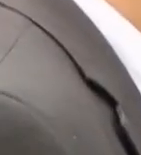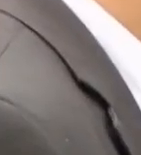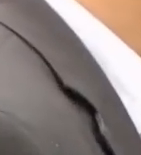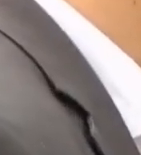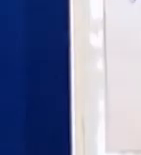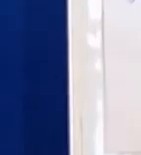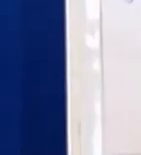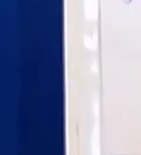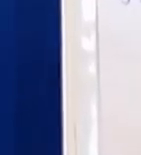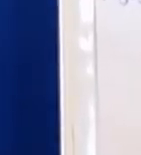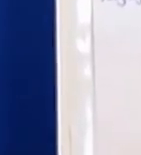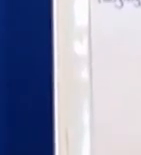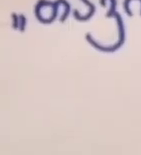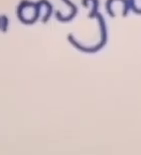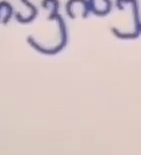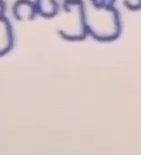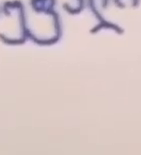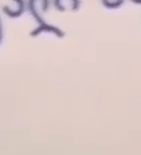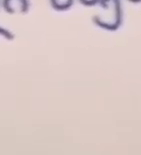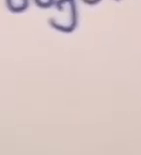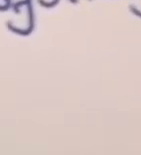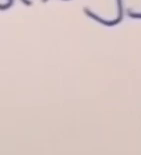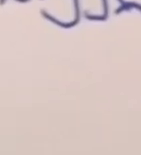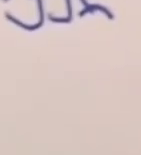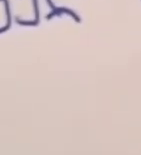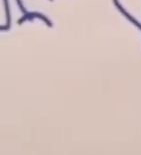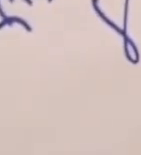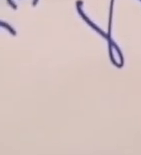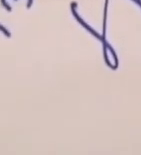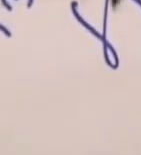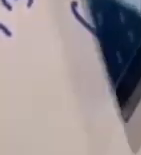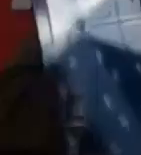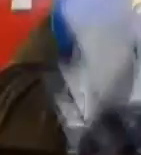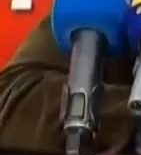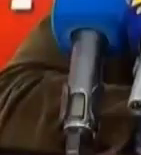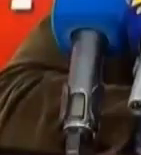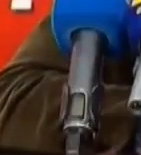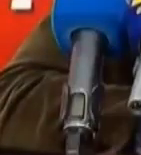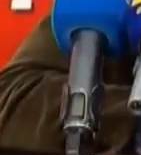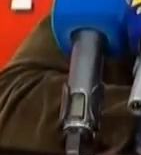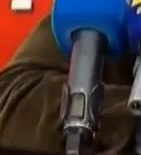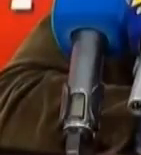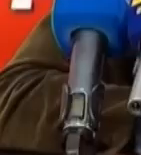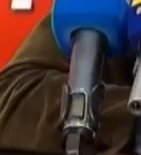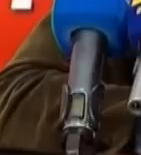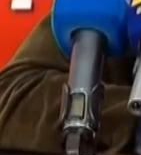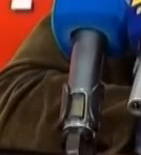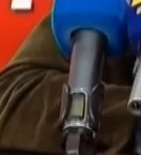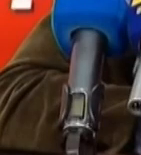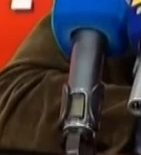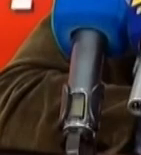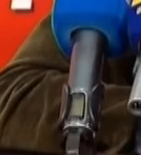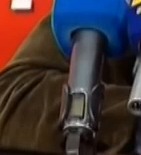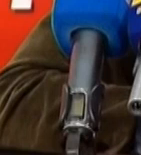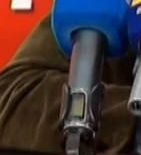მთავარ კონკურენტად და როგორი უნდა იყოს დედაქალაქის მერი ბლოკ არასაპარლამენტო ოპოზიციის აზრით? არასაპარლამენტო ოპოზიცია არის ძალიან